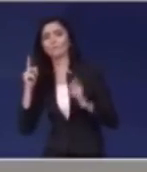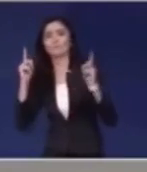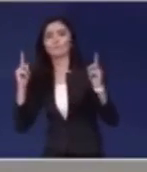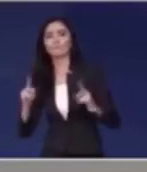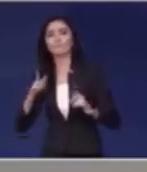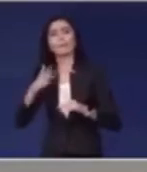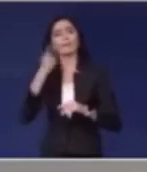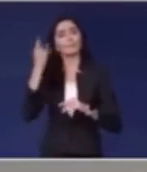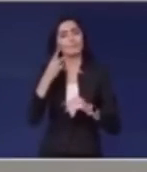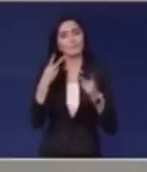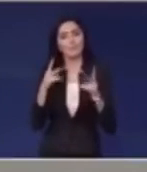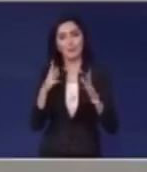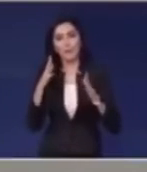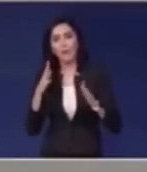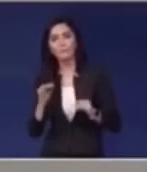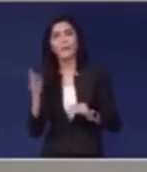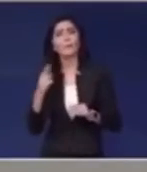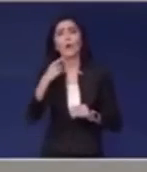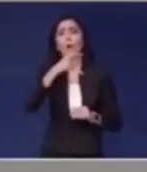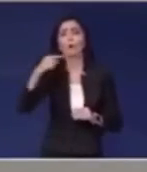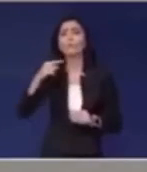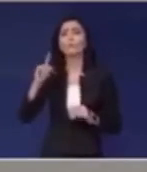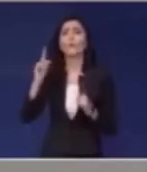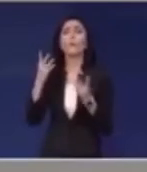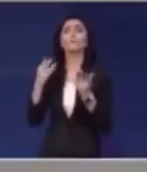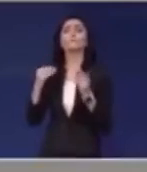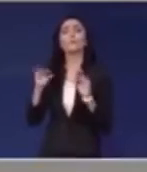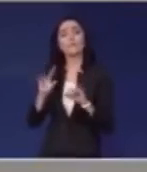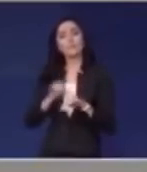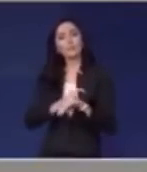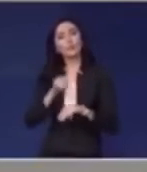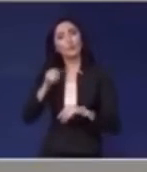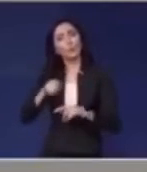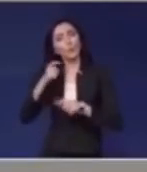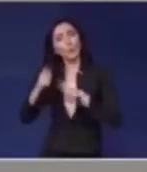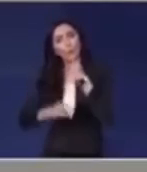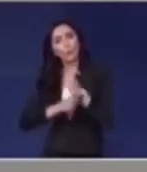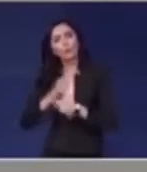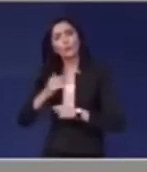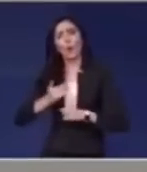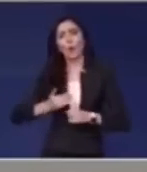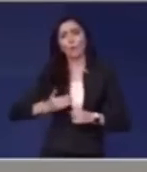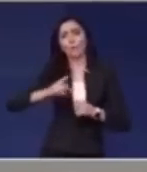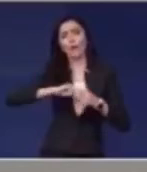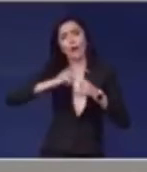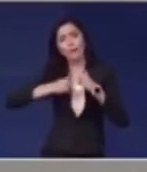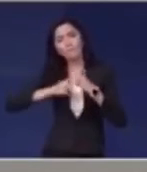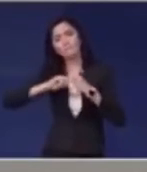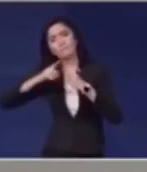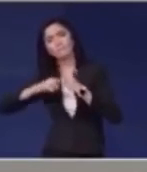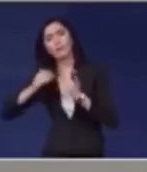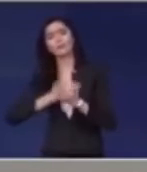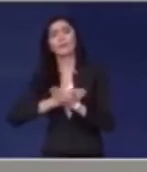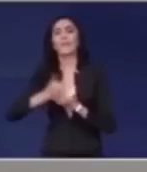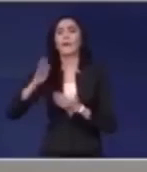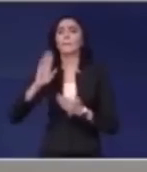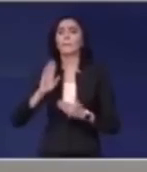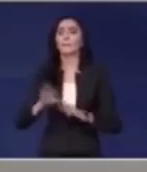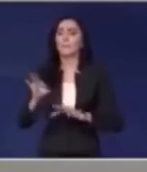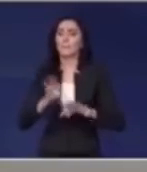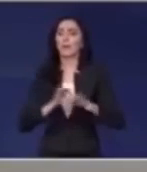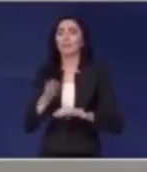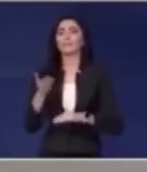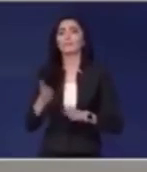herhangi bir olumsuzluk tespit etmediğimiz takdirde bu uygulamayı Önümüzdeki haftalarda da sürdürmeyi